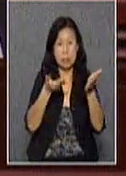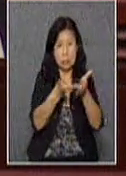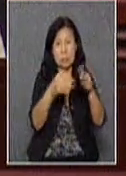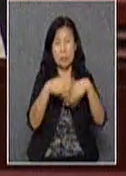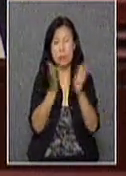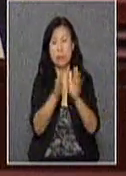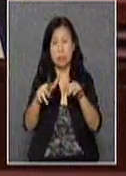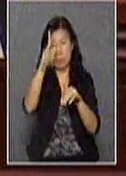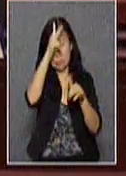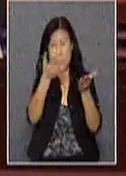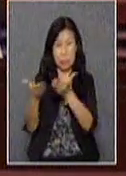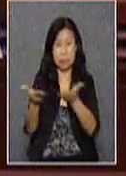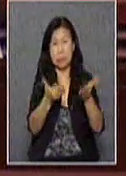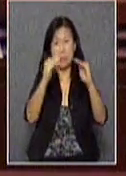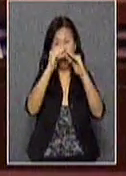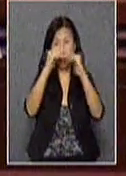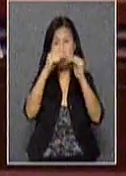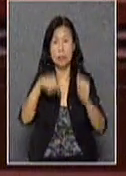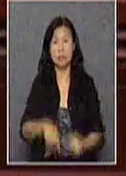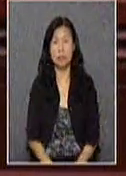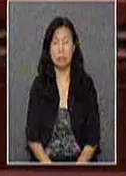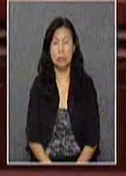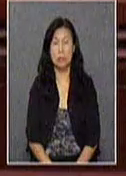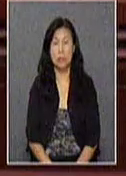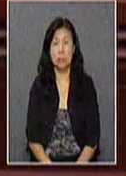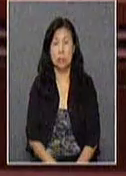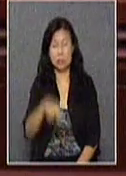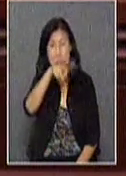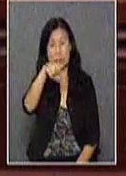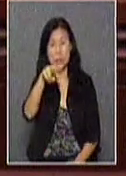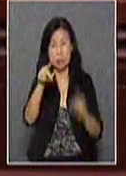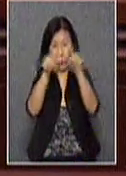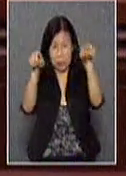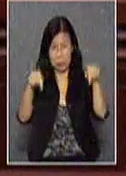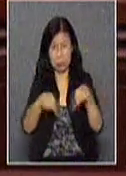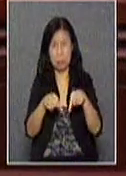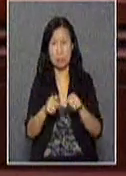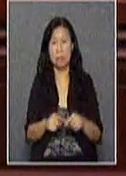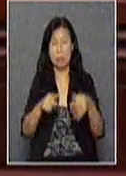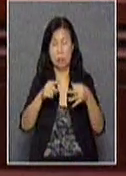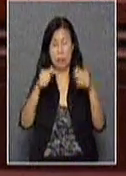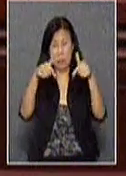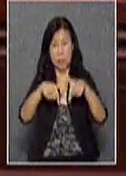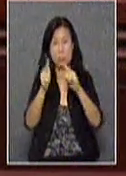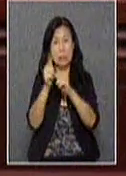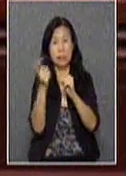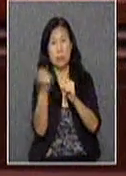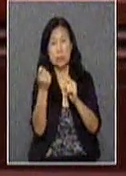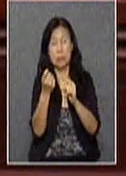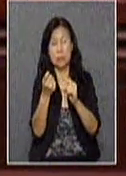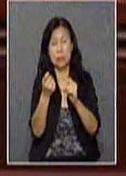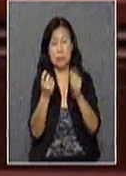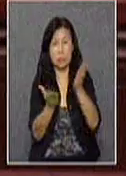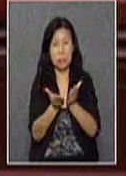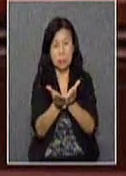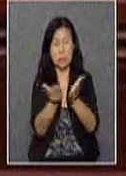處喺呢個調查報告裏面，呢個叫做南丫島附近撞船事故